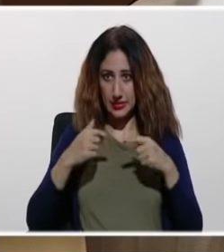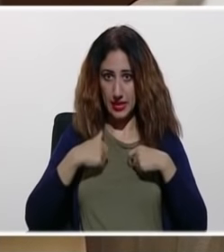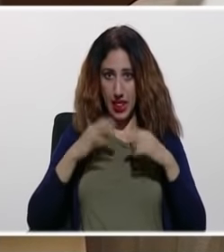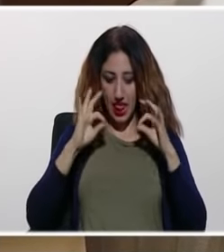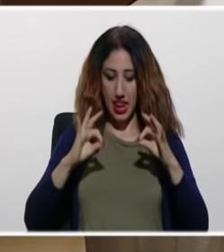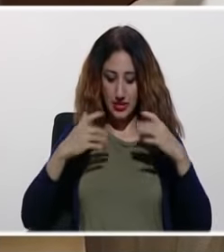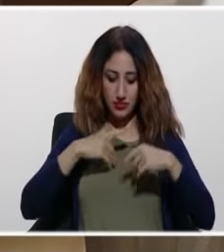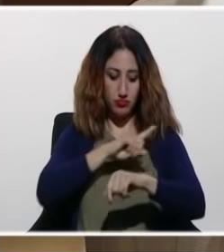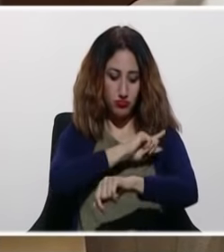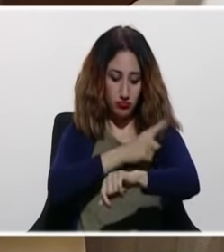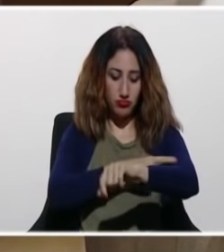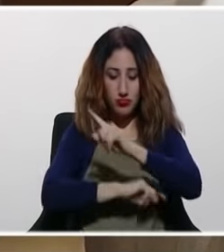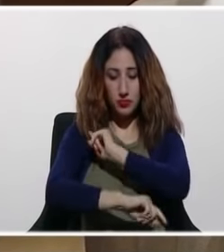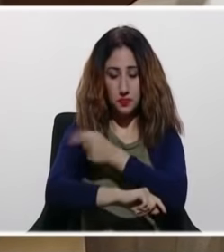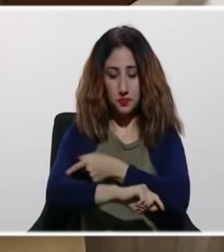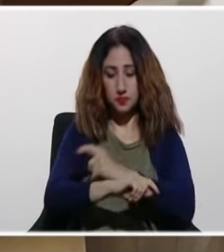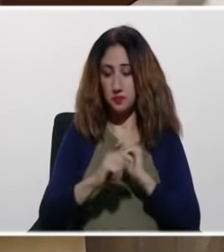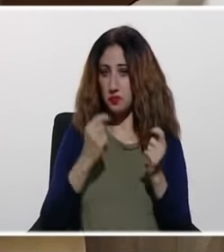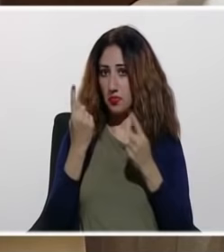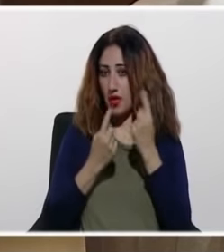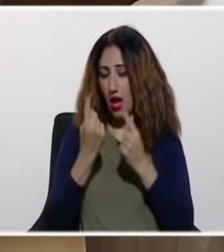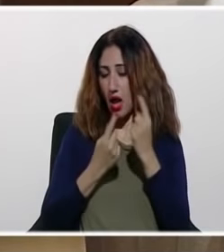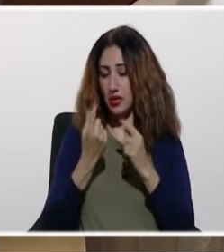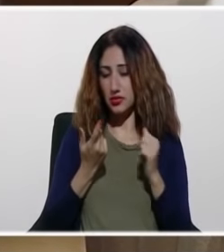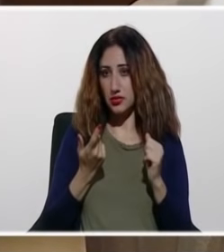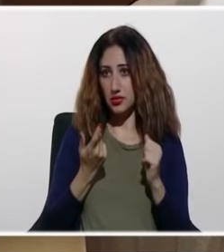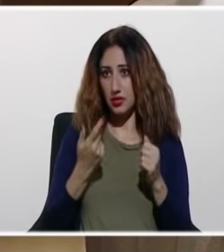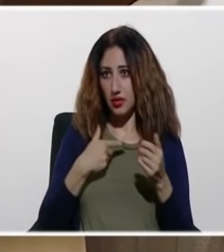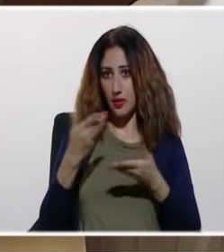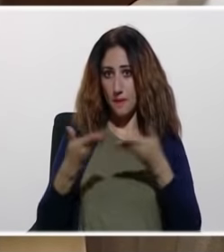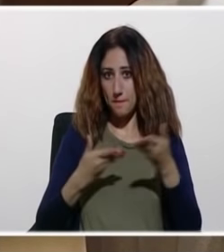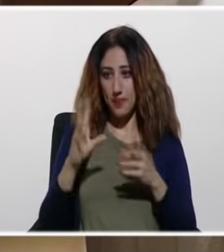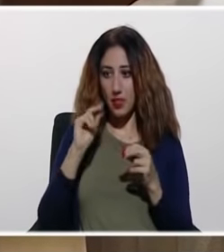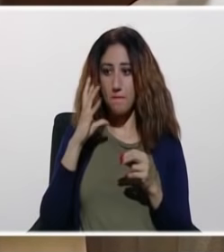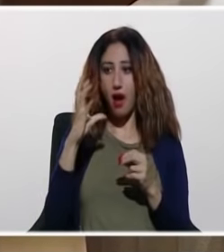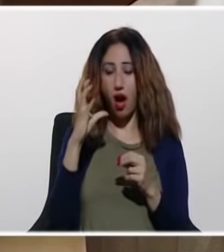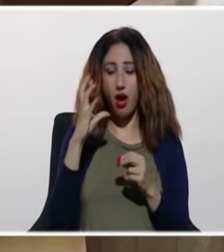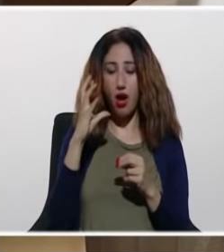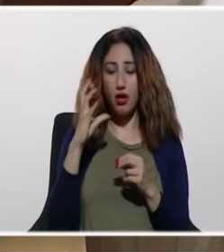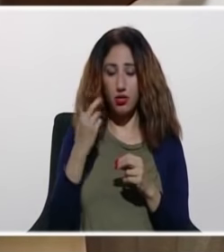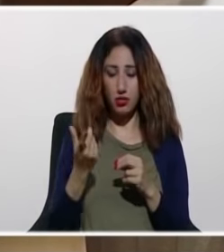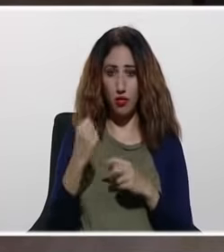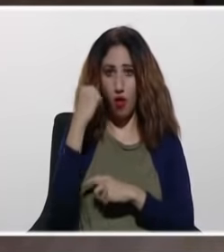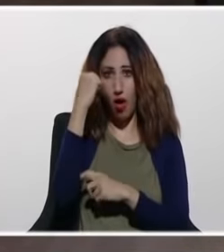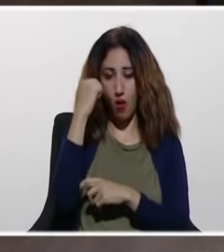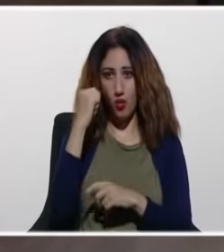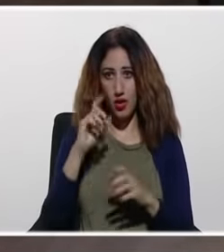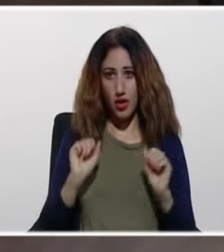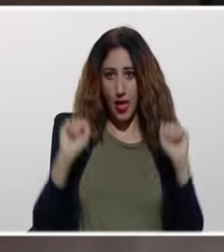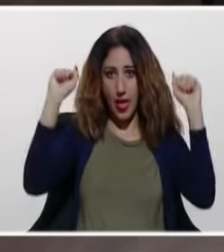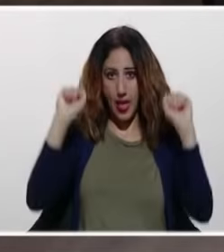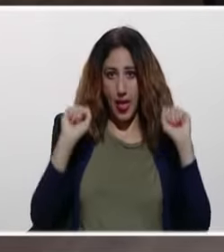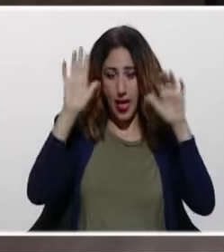بالحديد، فاكتشفت العكس تماما، انت بتتعامل مع حجر ويعتبر اقوى حاجه في الارض يعني. تقدري تشيلي قد